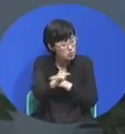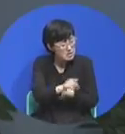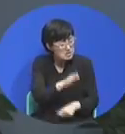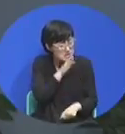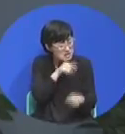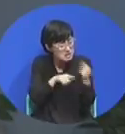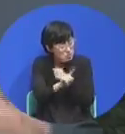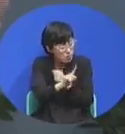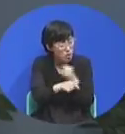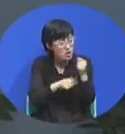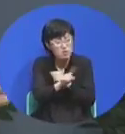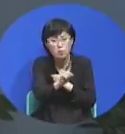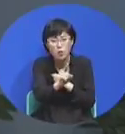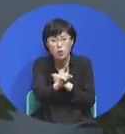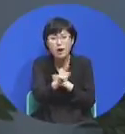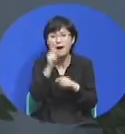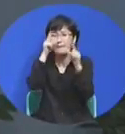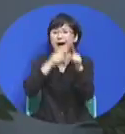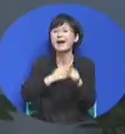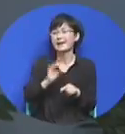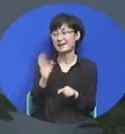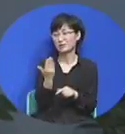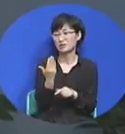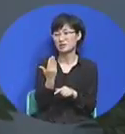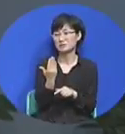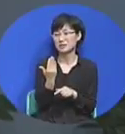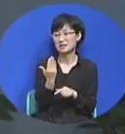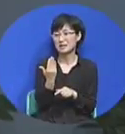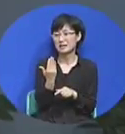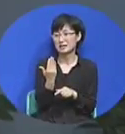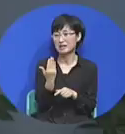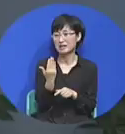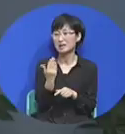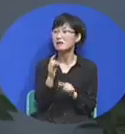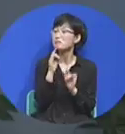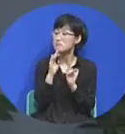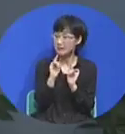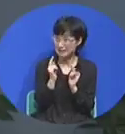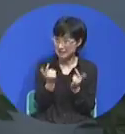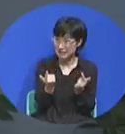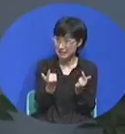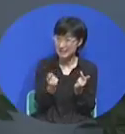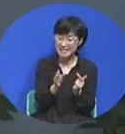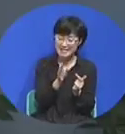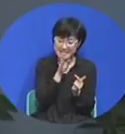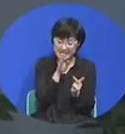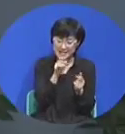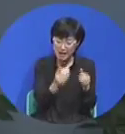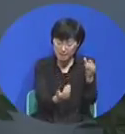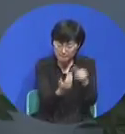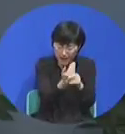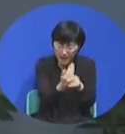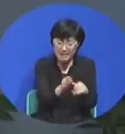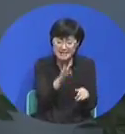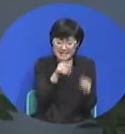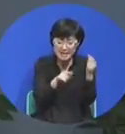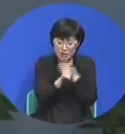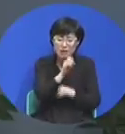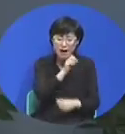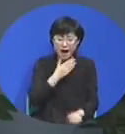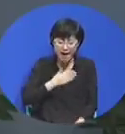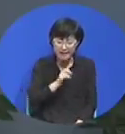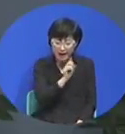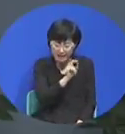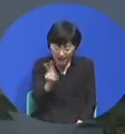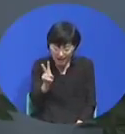stand as a leader. 그것으로 끝나 가지고는 재앙 막을 수 없어요. But if you just end with that, then you cannot block the ensuing disasters. 재앙을